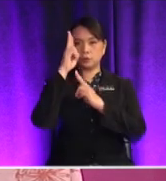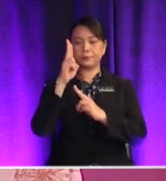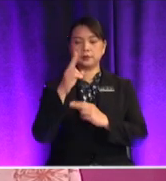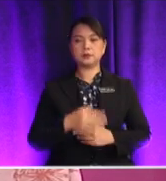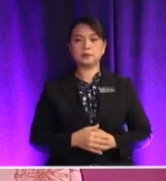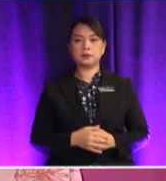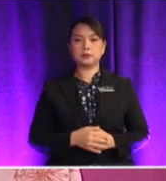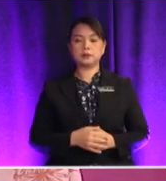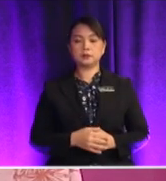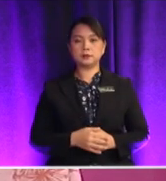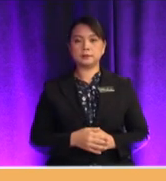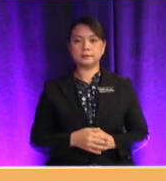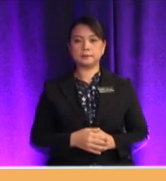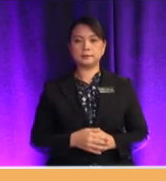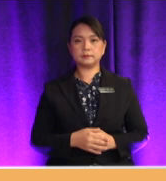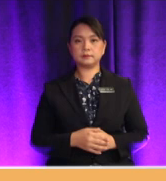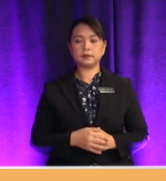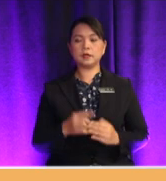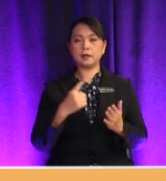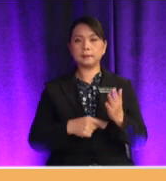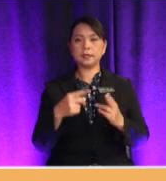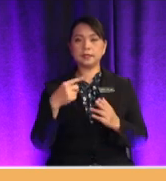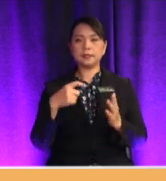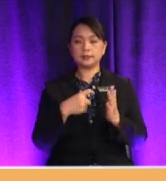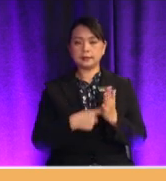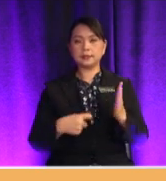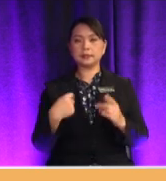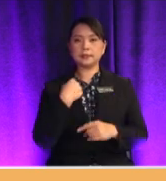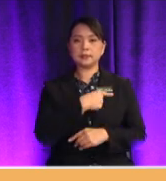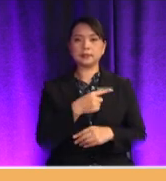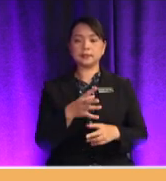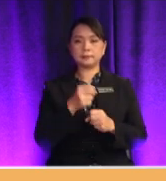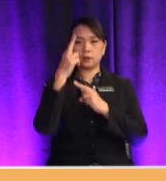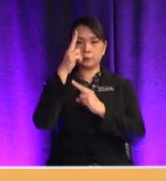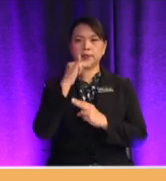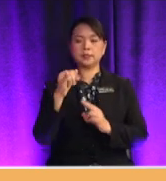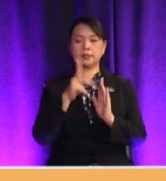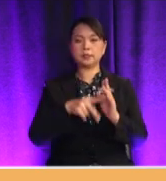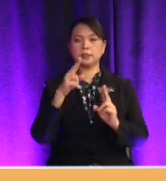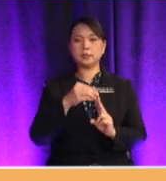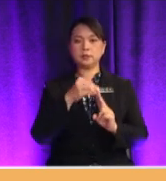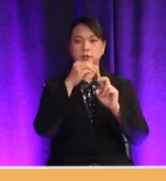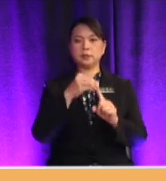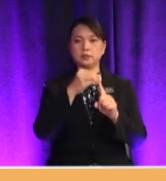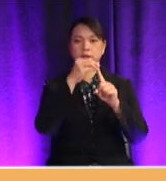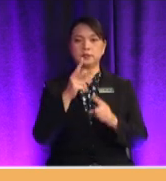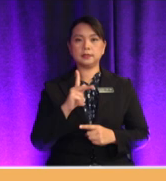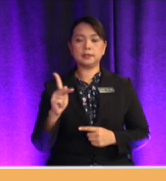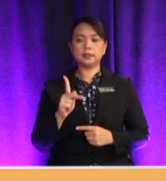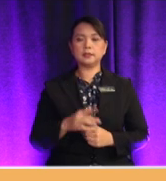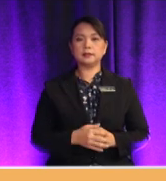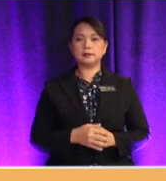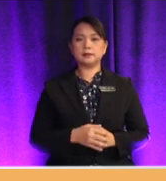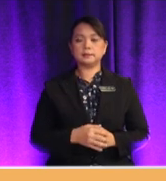Malaysia. Apakah nilai apabila kita dapat bertolak ansur untuk menerima dan menghormati keunikan? Ini adalah aspek utama